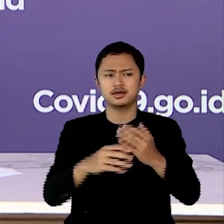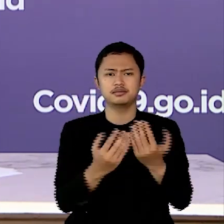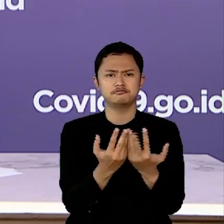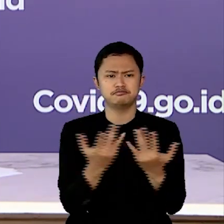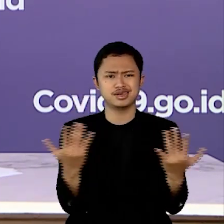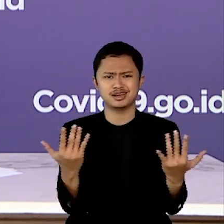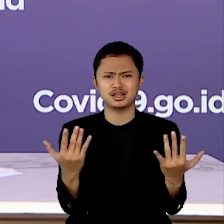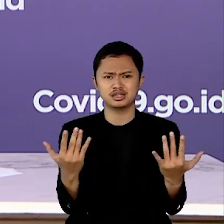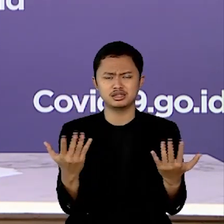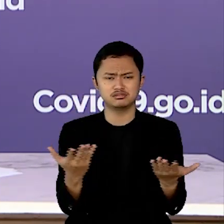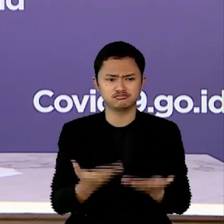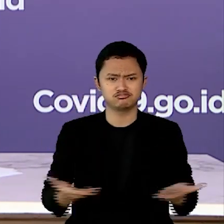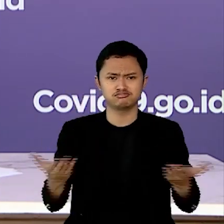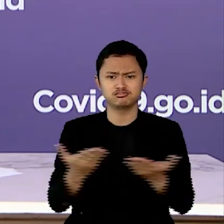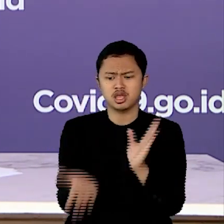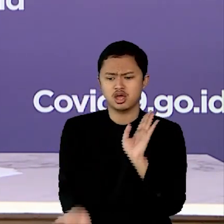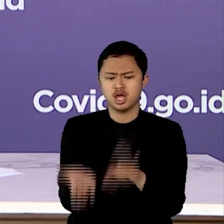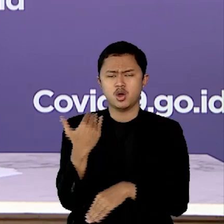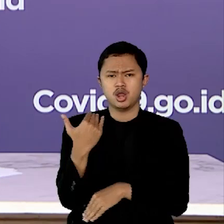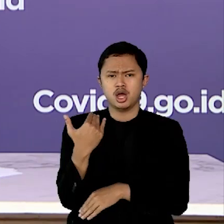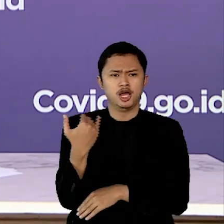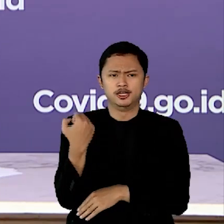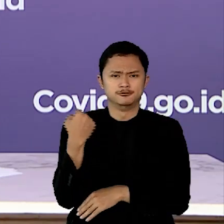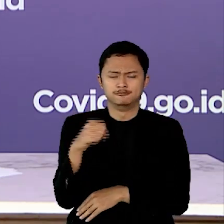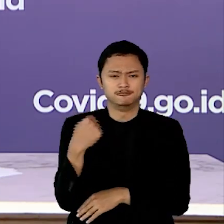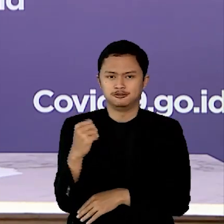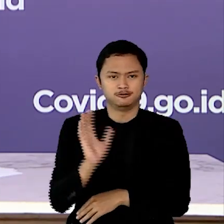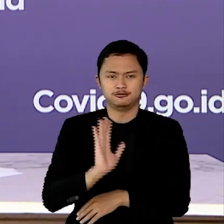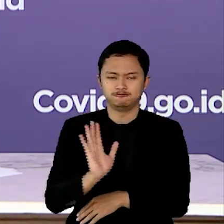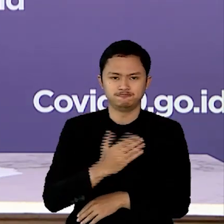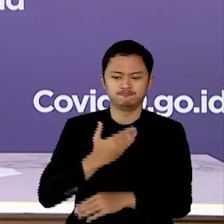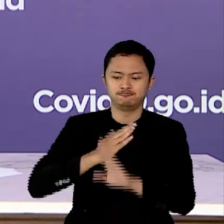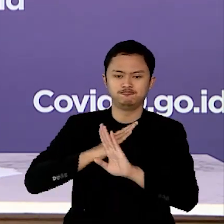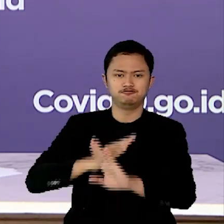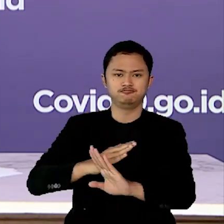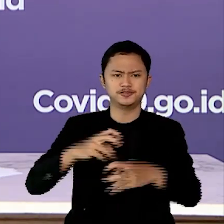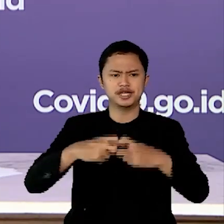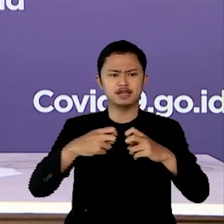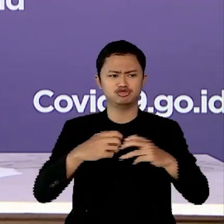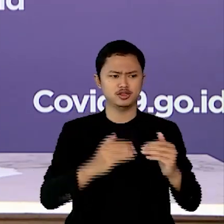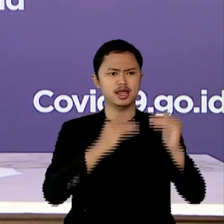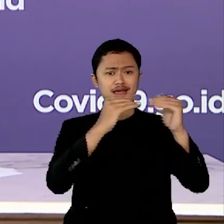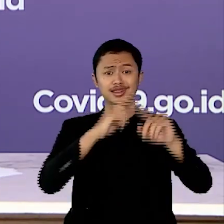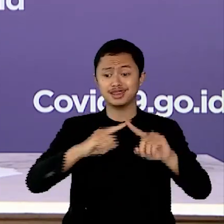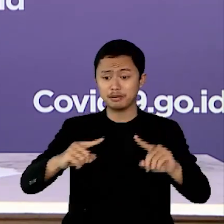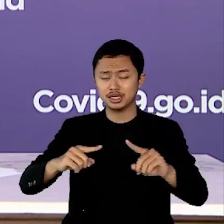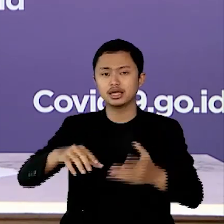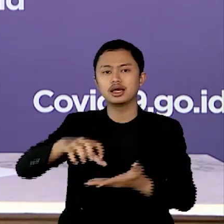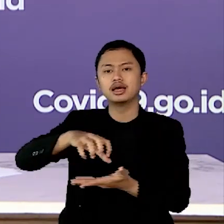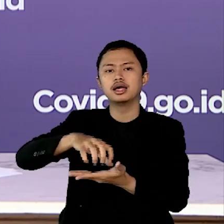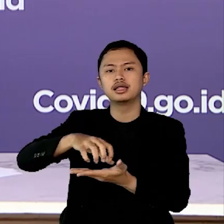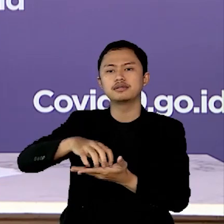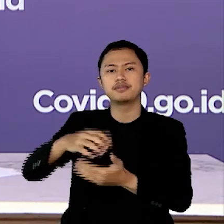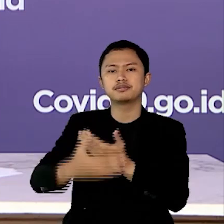masyarakat tidak ingin kondisi kritis Ini kembali terulang di manakah semakin bertambah sedangkan ketersediaan tempat tidur